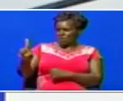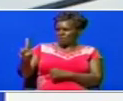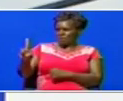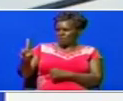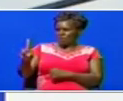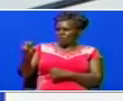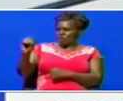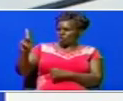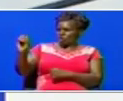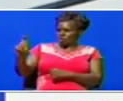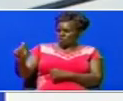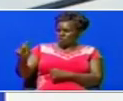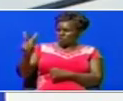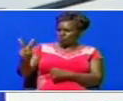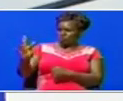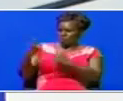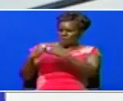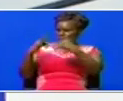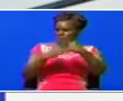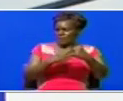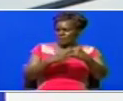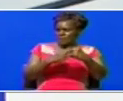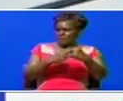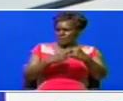John Ekuru Okot, 288,